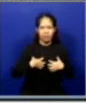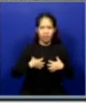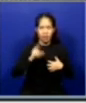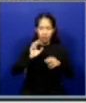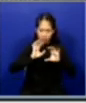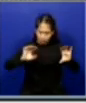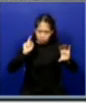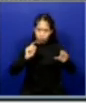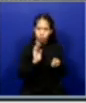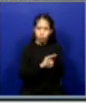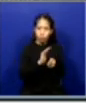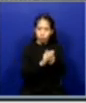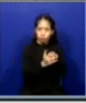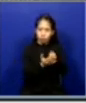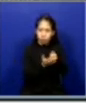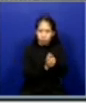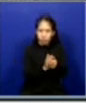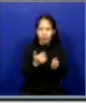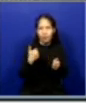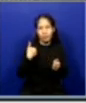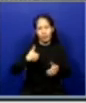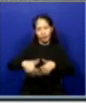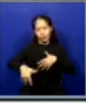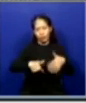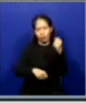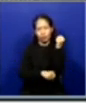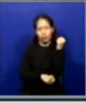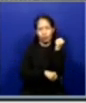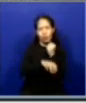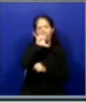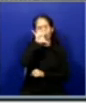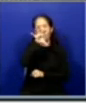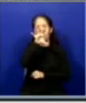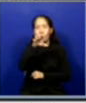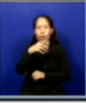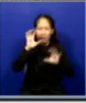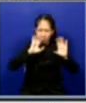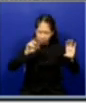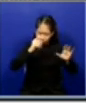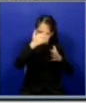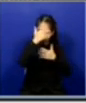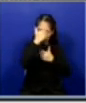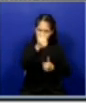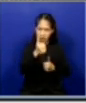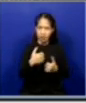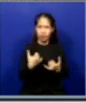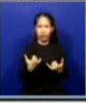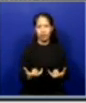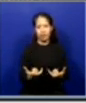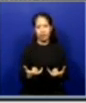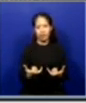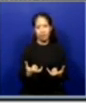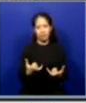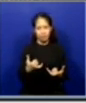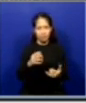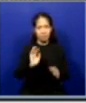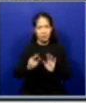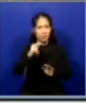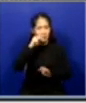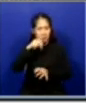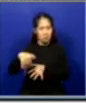ครองเสียงร่ำร้องคนยากจนให้สนใจอย่าแยกปลาออกจากน้ำซ้ำชน